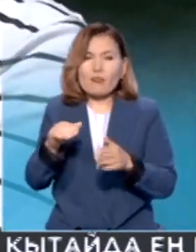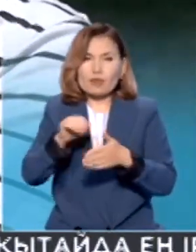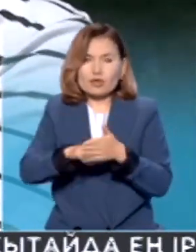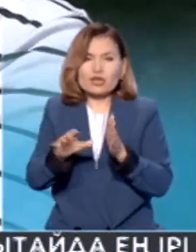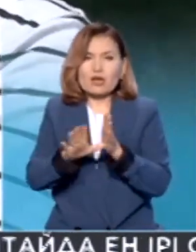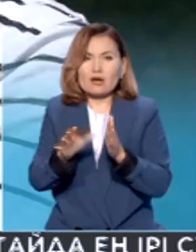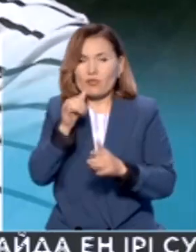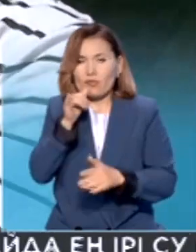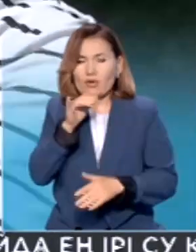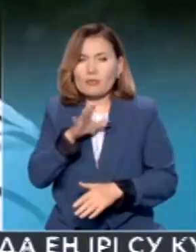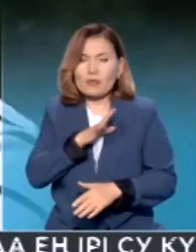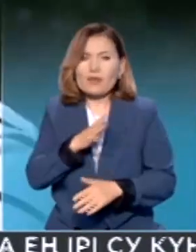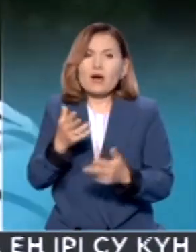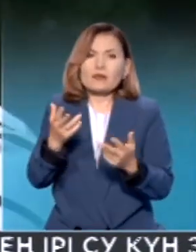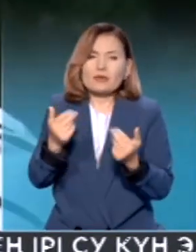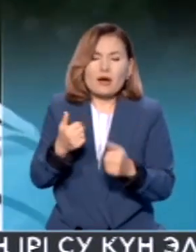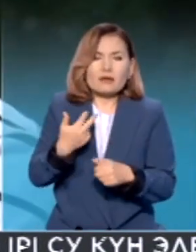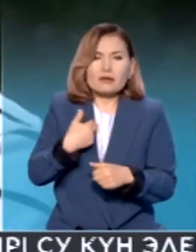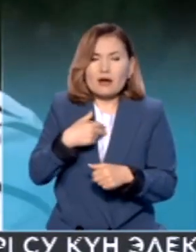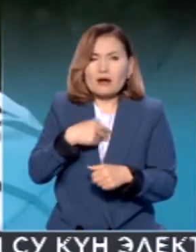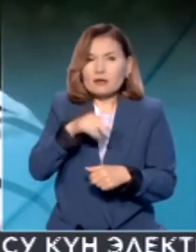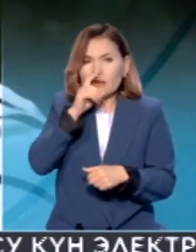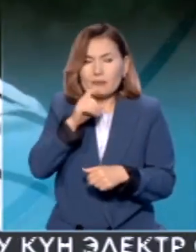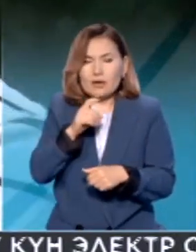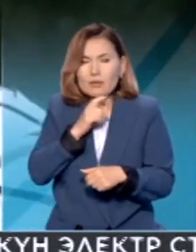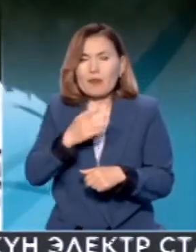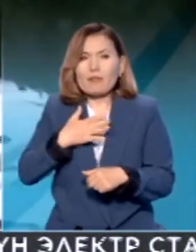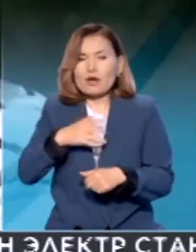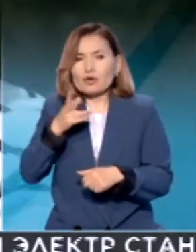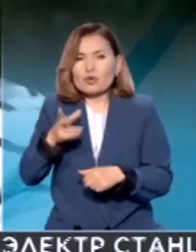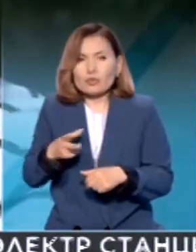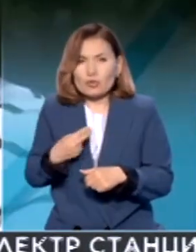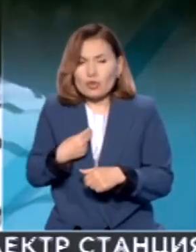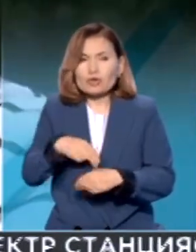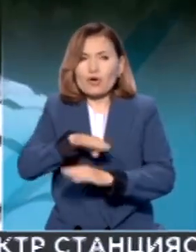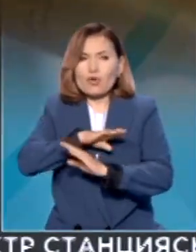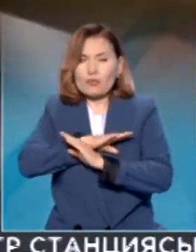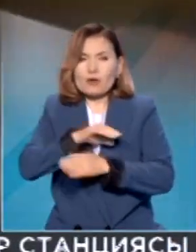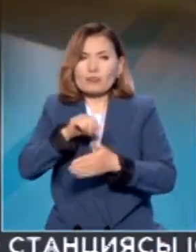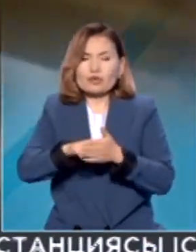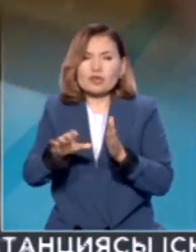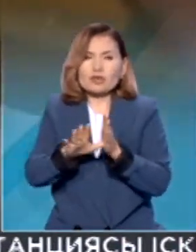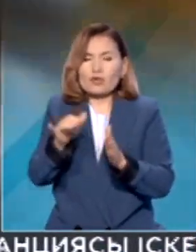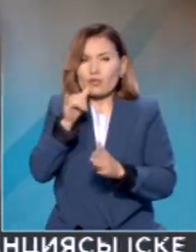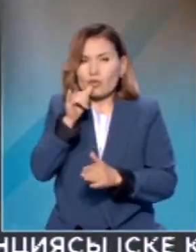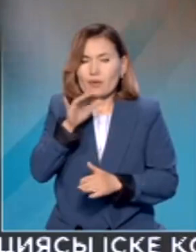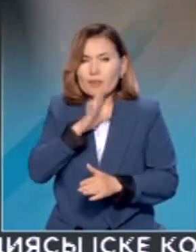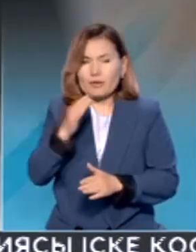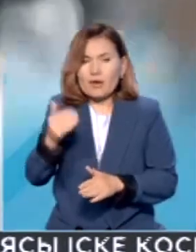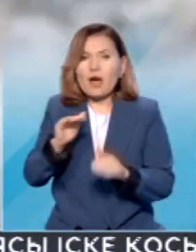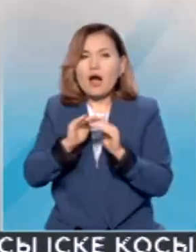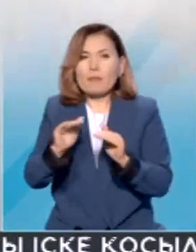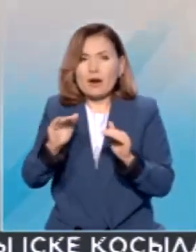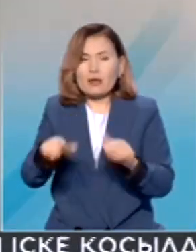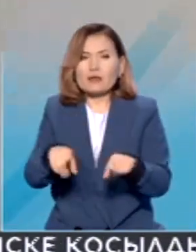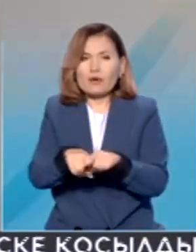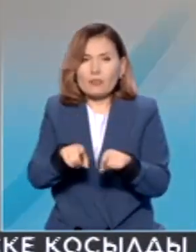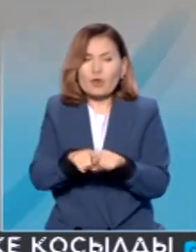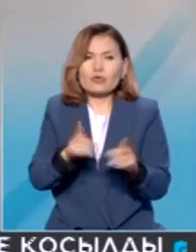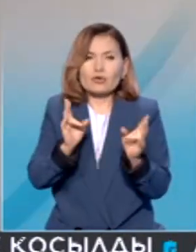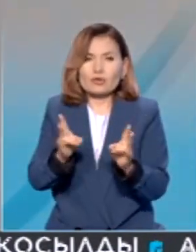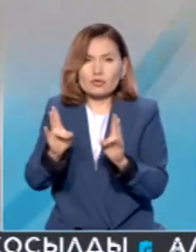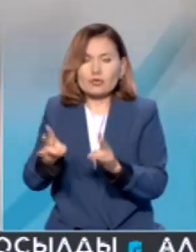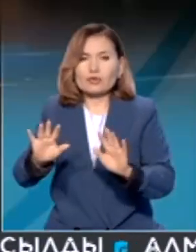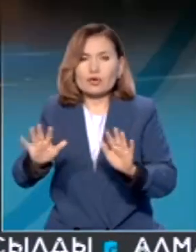Қызымның бұл жалғанда жоқтығына әлі сене алмаймын. Вейптен сақ болуға шақырамын. Жастардан бөлек балаларда вейпингтің зардабын шегіп